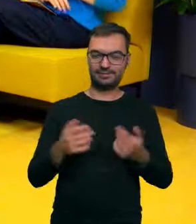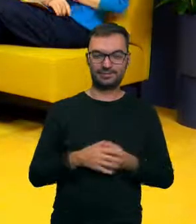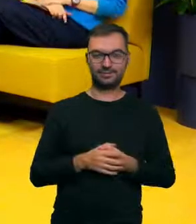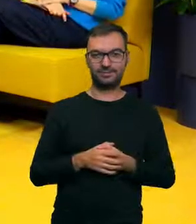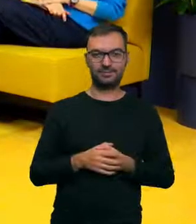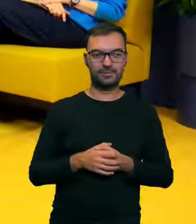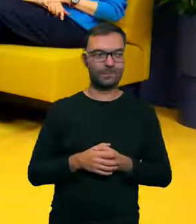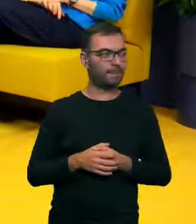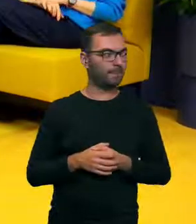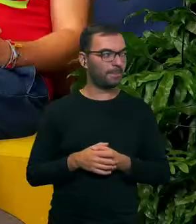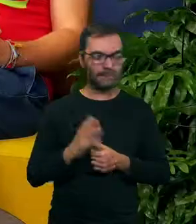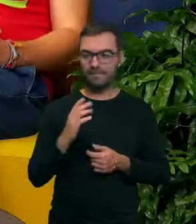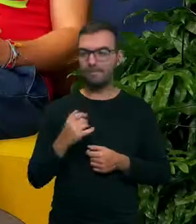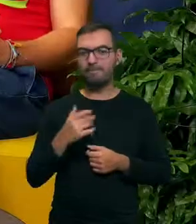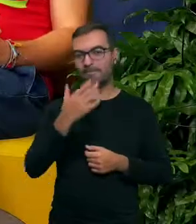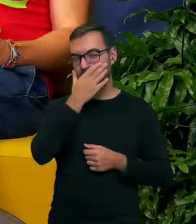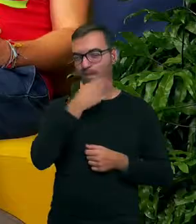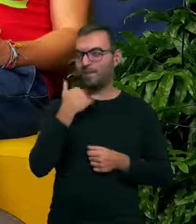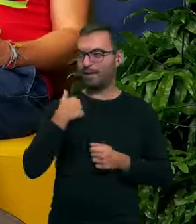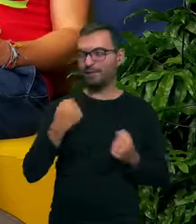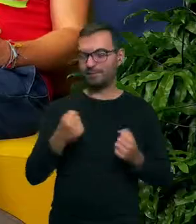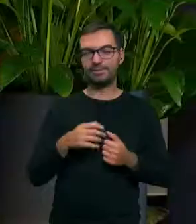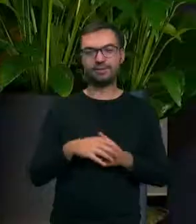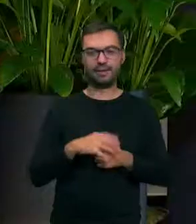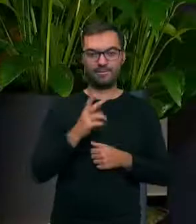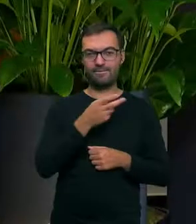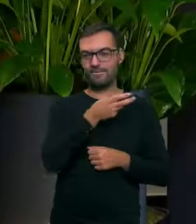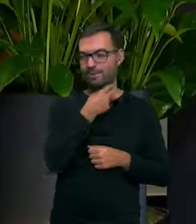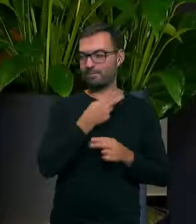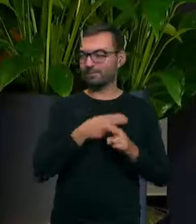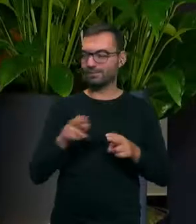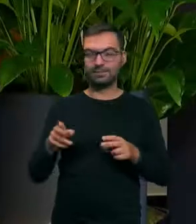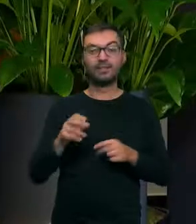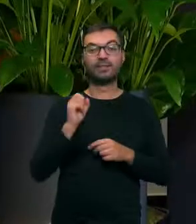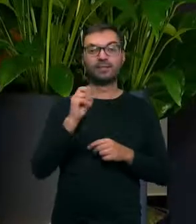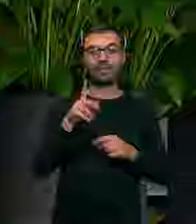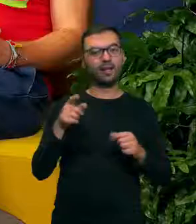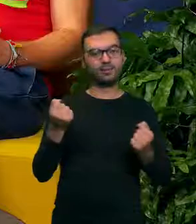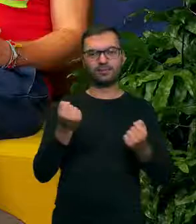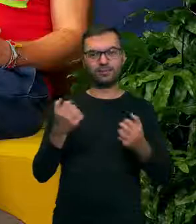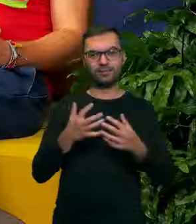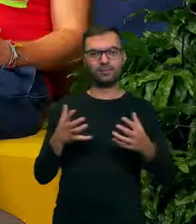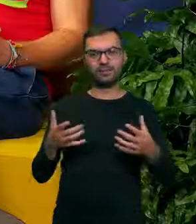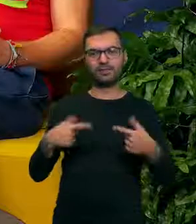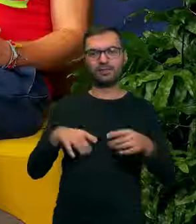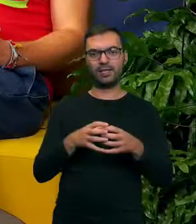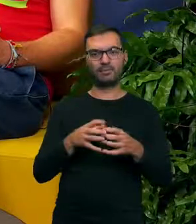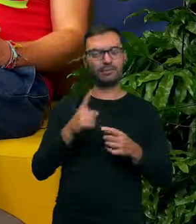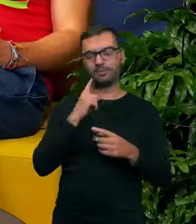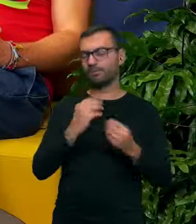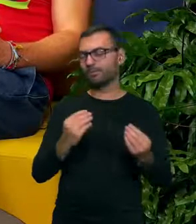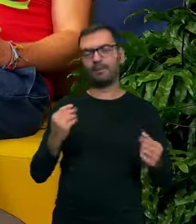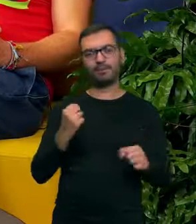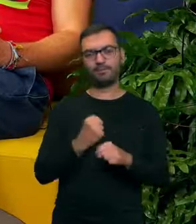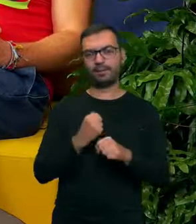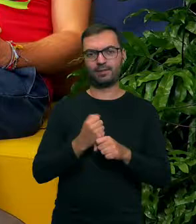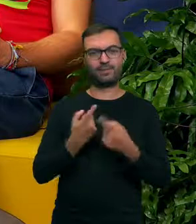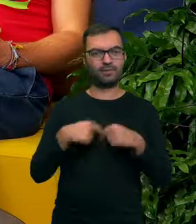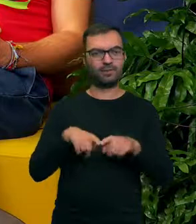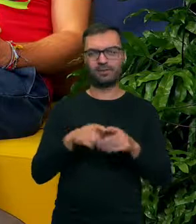no, blado, tak. Ale, jak wampiry. Ale no, to jakby duży zespół i cudowną robotę